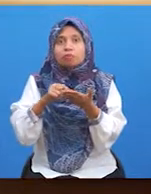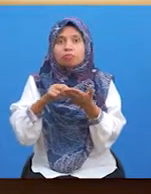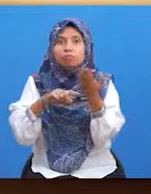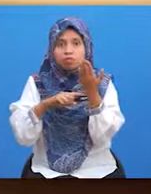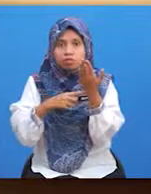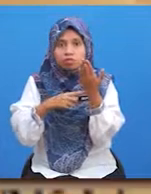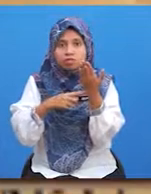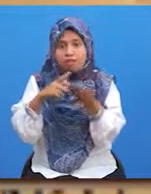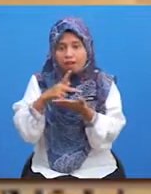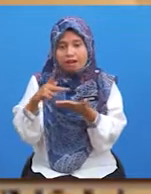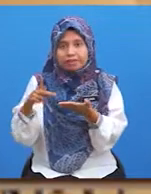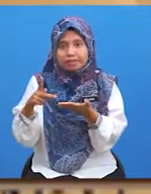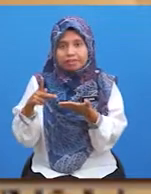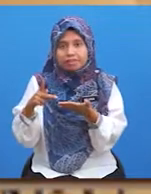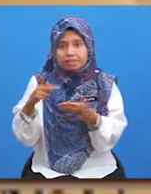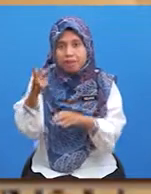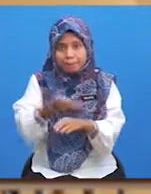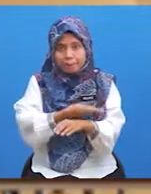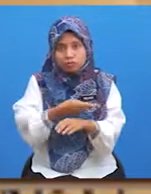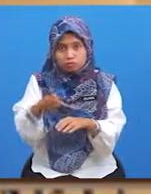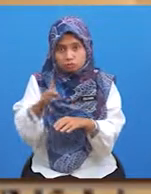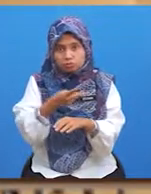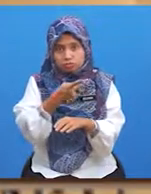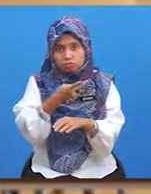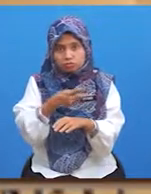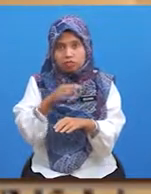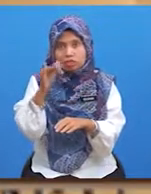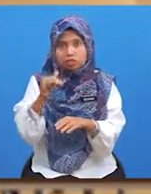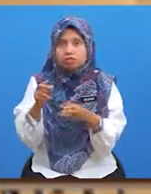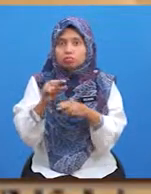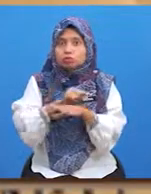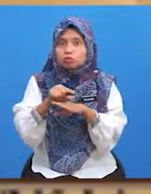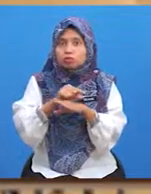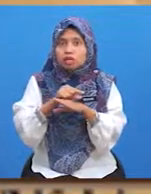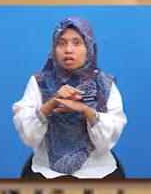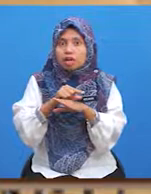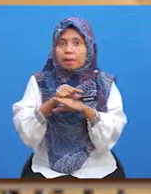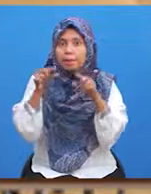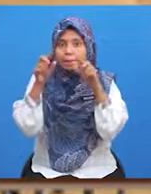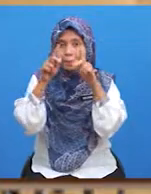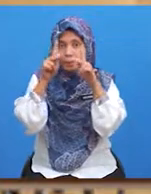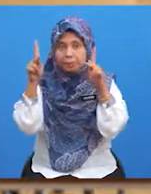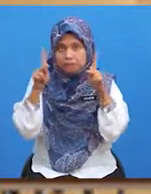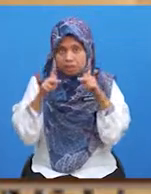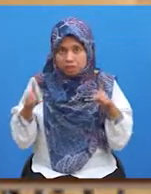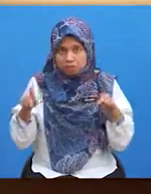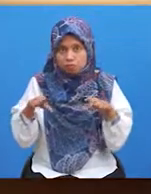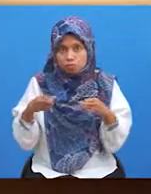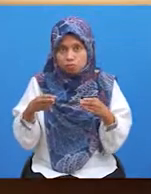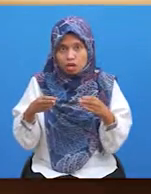pantun dan takrif umum yang menggunakan peta buih berganda.